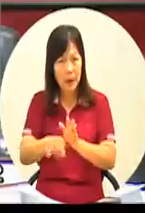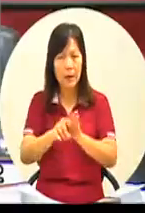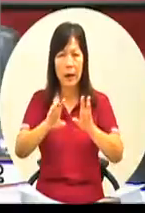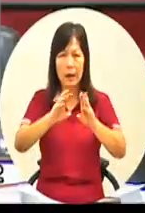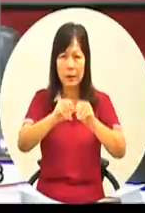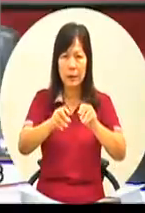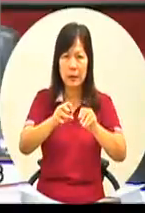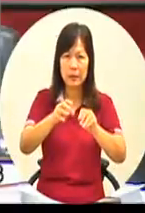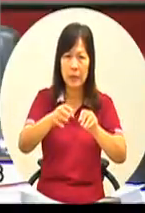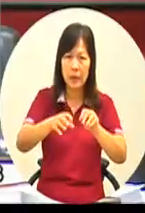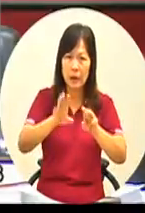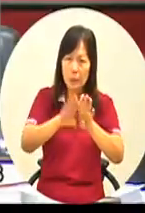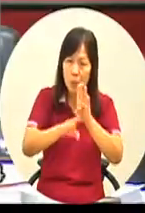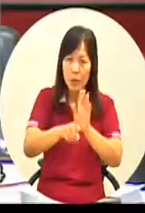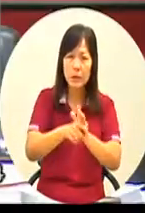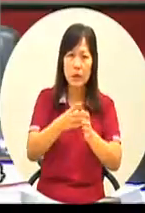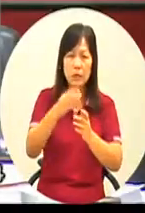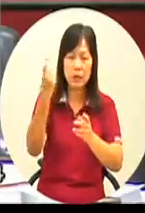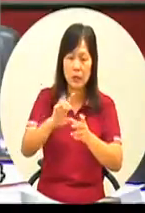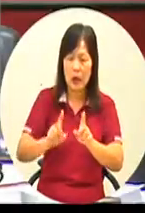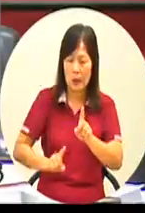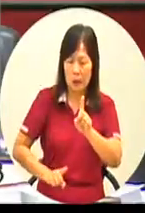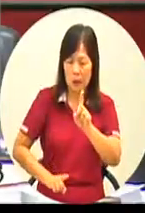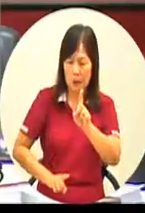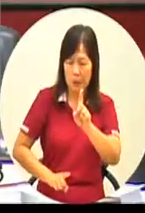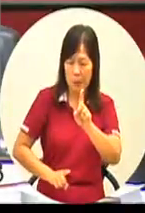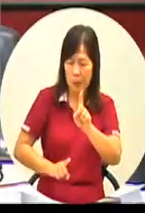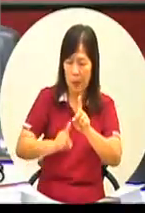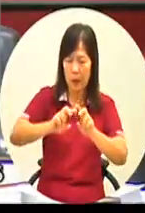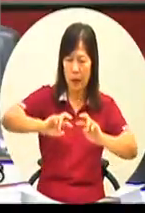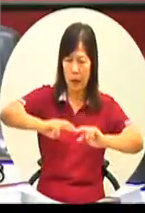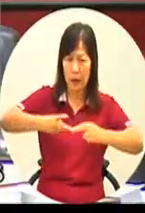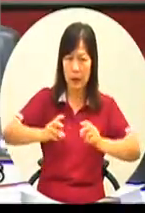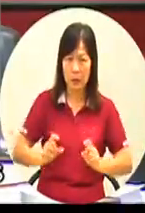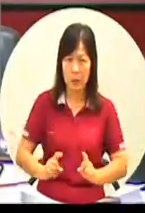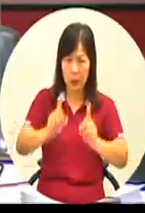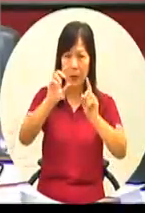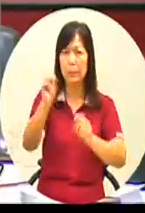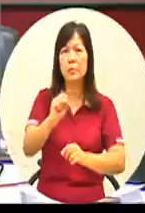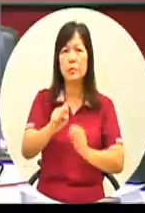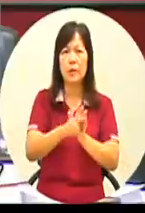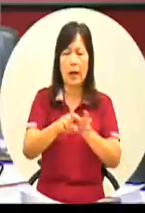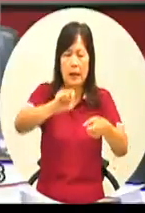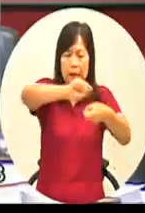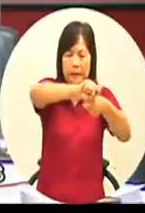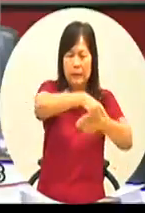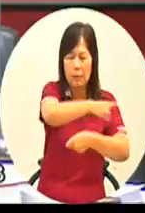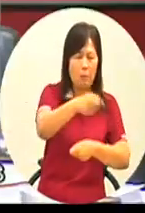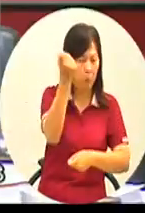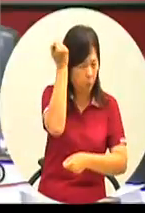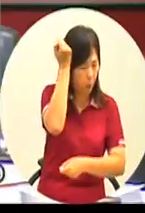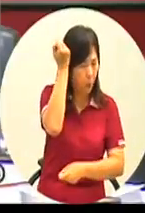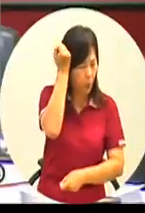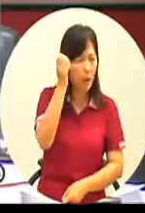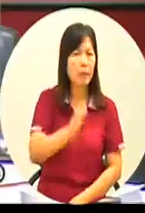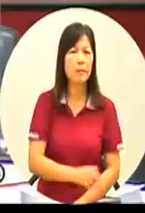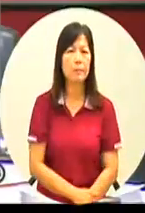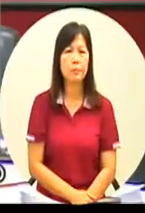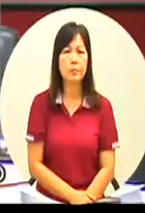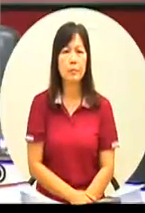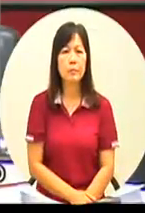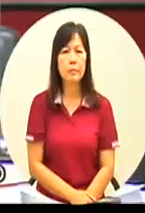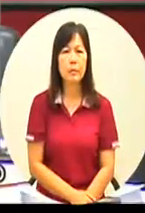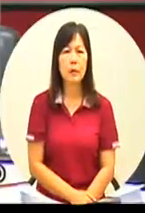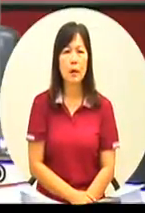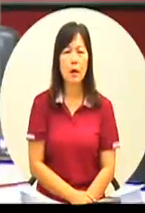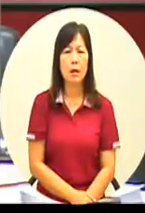地价税不应该呢随着这些炒作来调整，来增加老百姓的痛苦。我想，